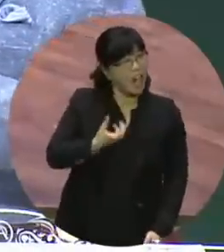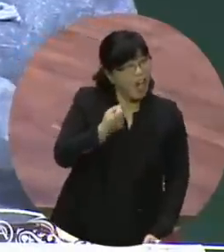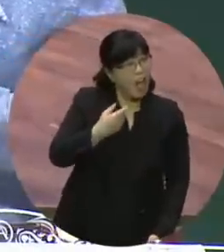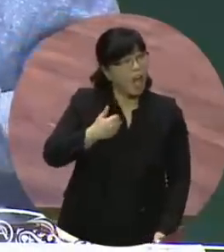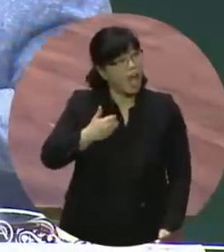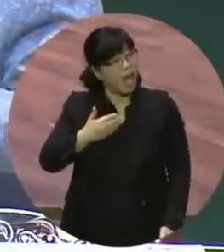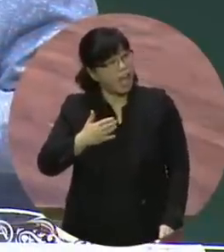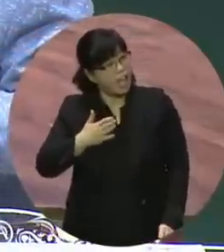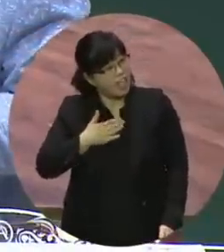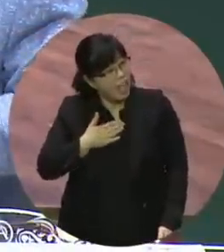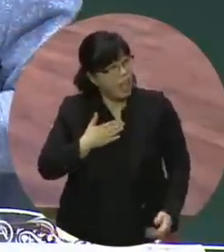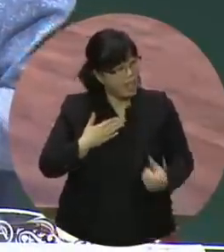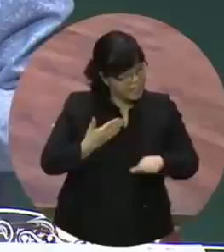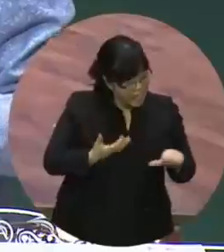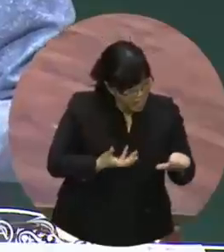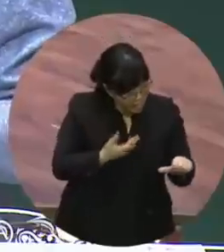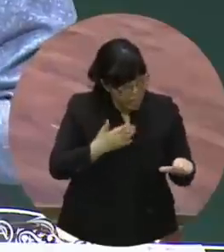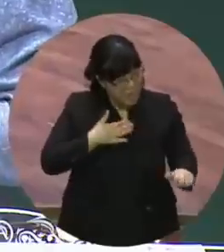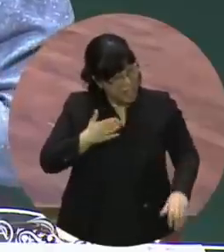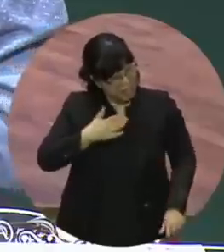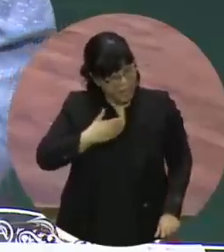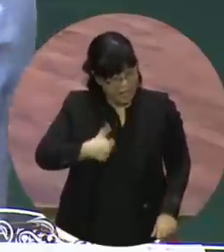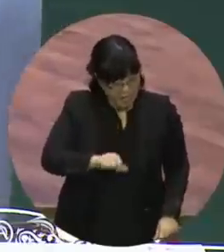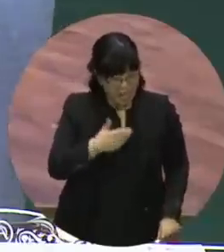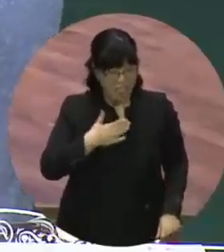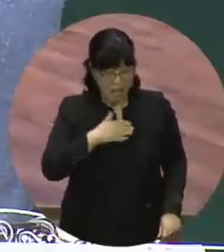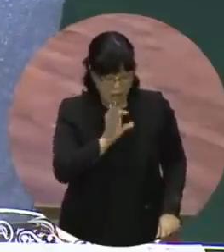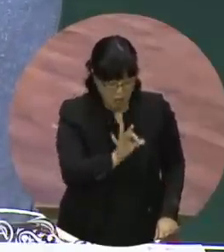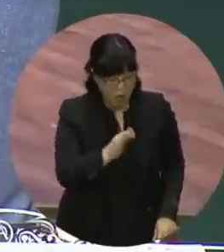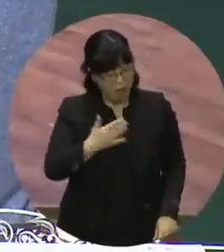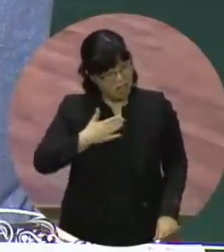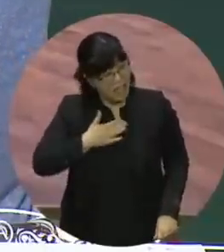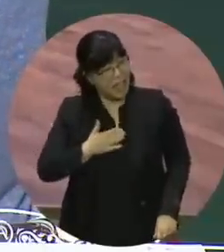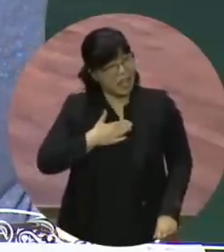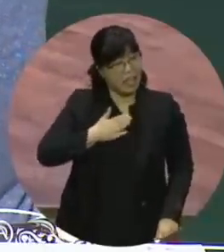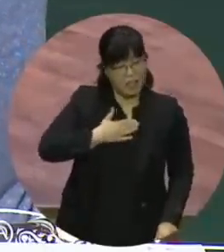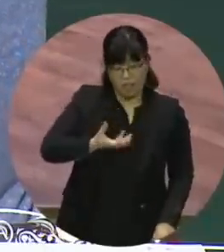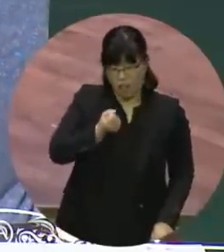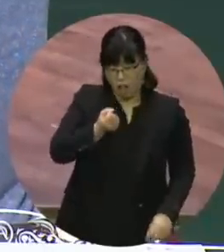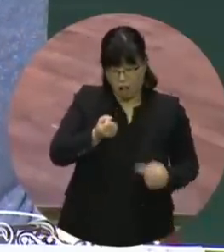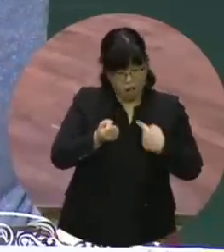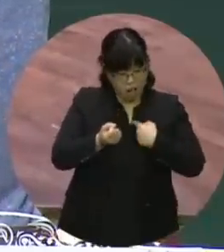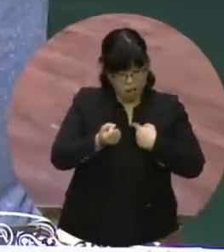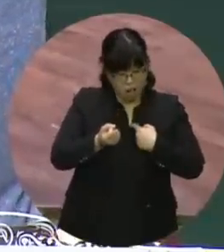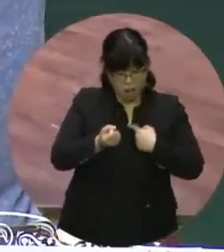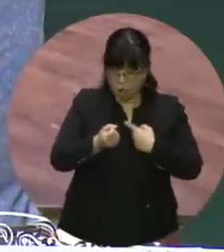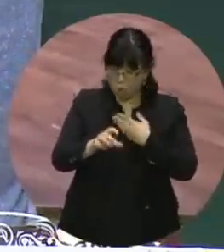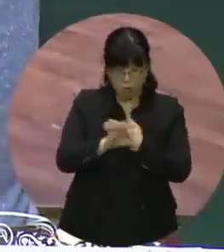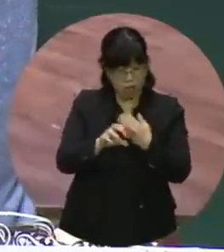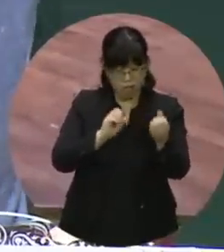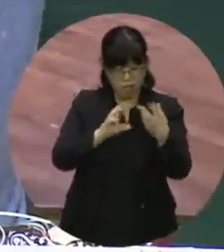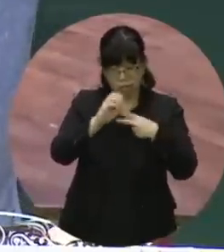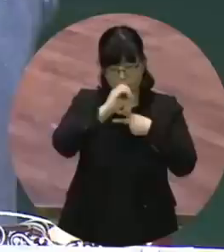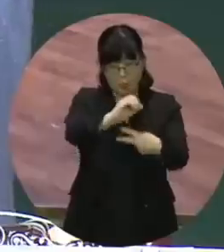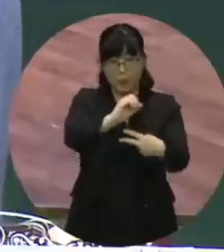내 거. 그거요, 맨날 기대해봐야 응답 없어요. 언약적 비전을 붙잡는 삶.